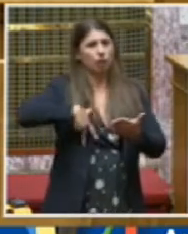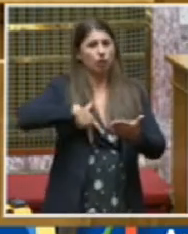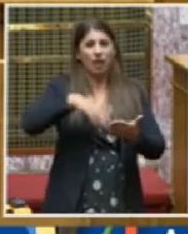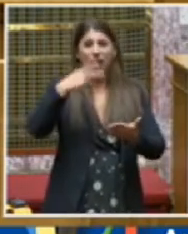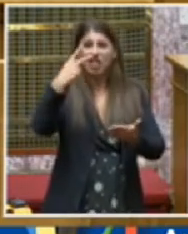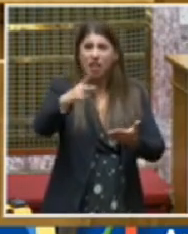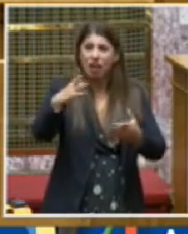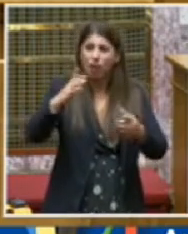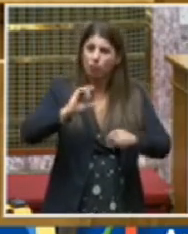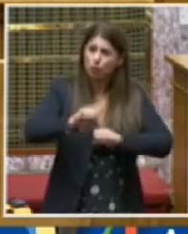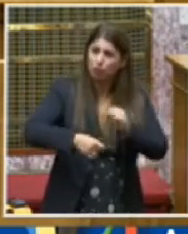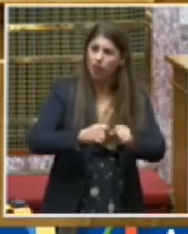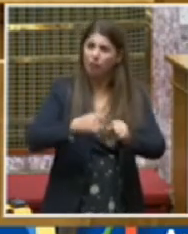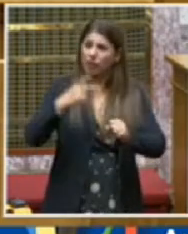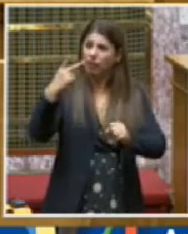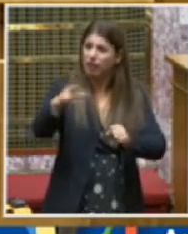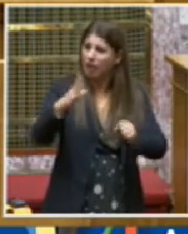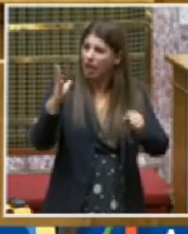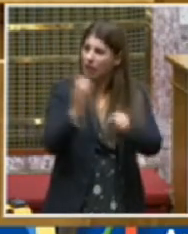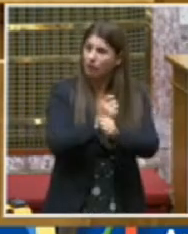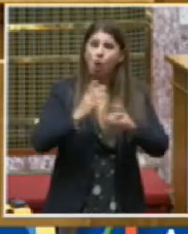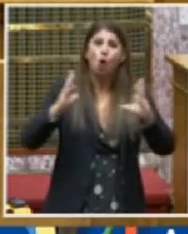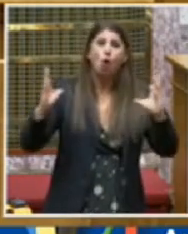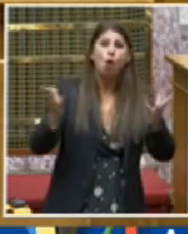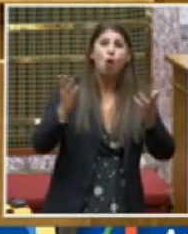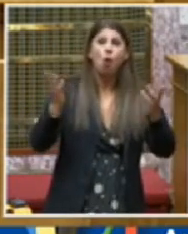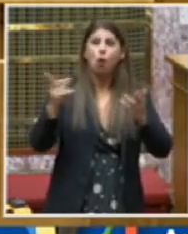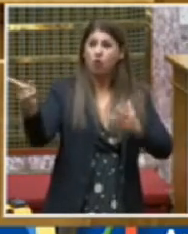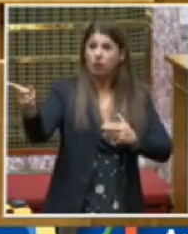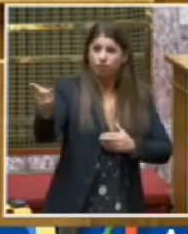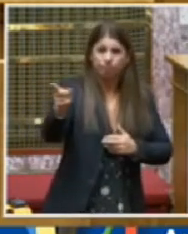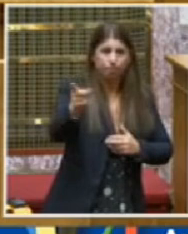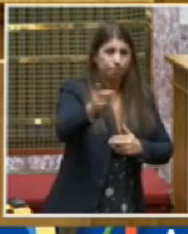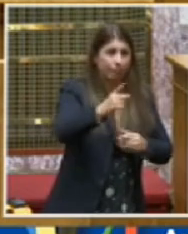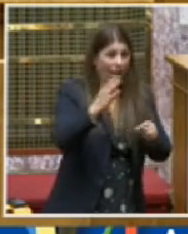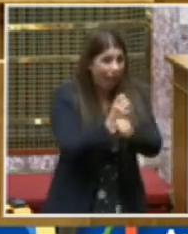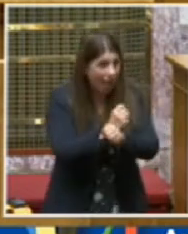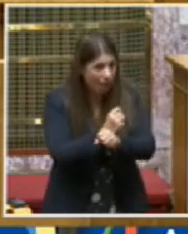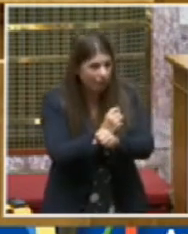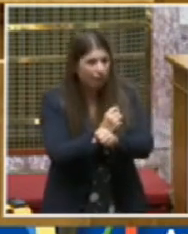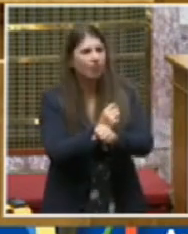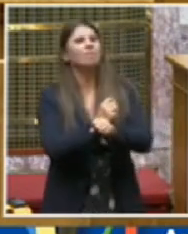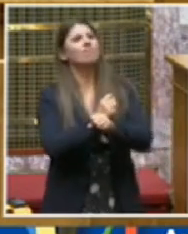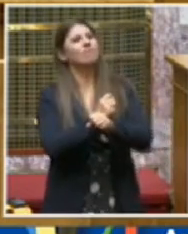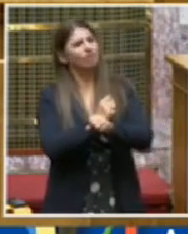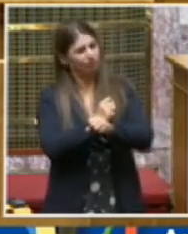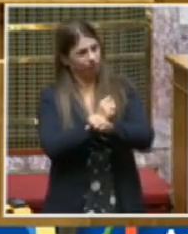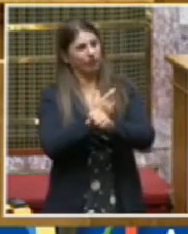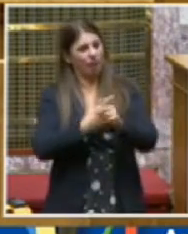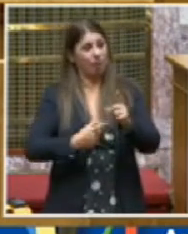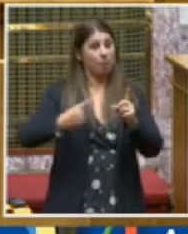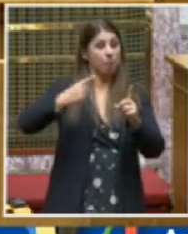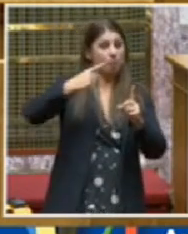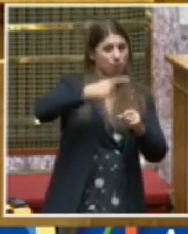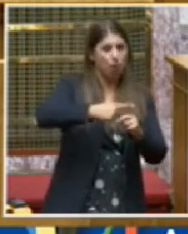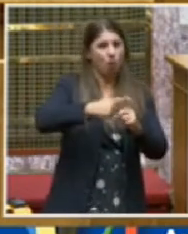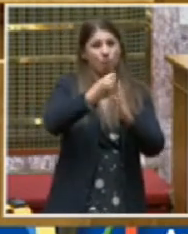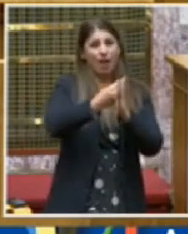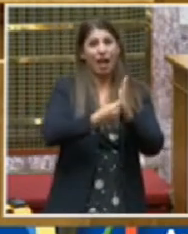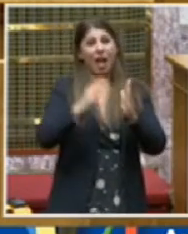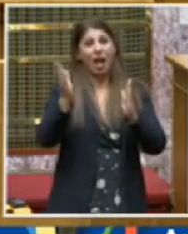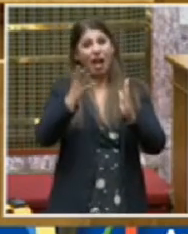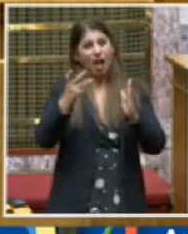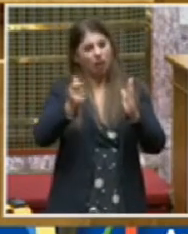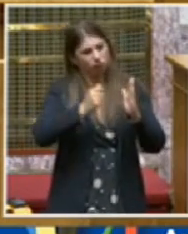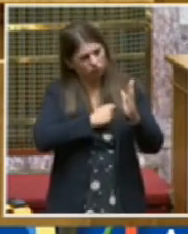σας κατάκτηση, όλα όσα καταφέρατε θα αποκτήσουν πολλαπλάσια αξία εάν